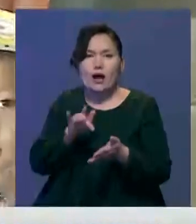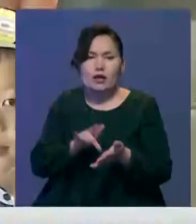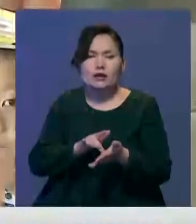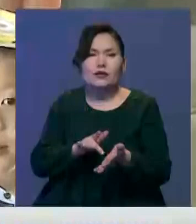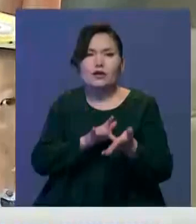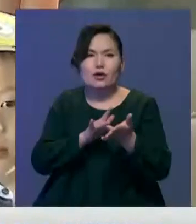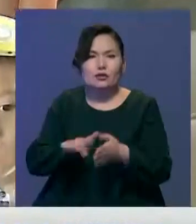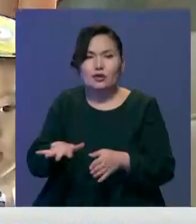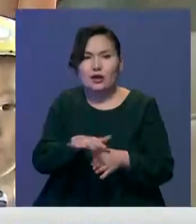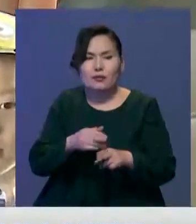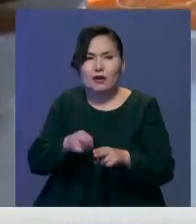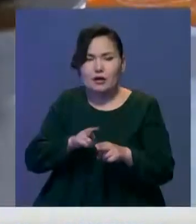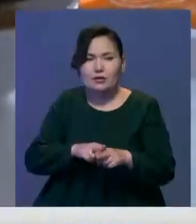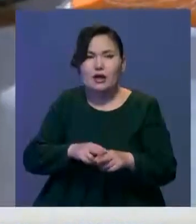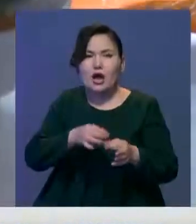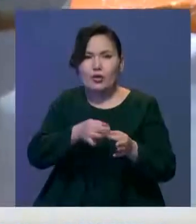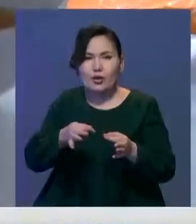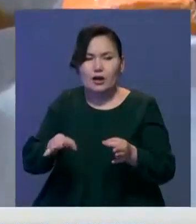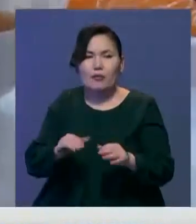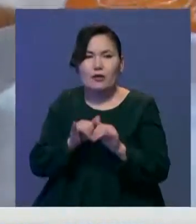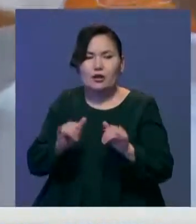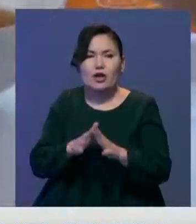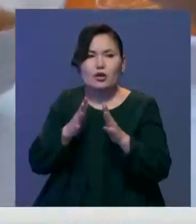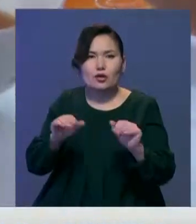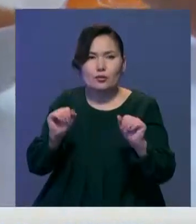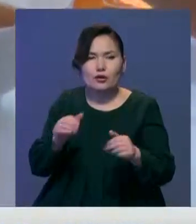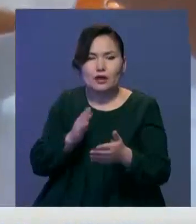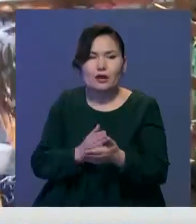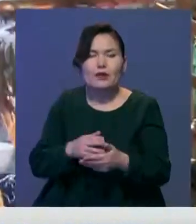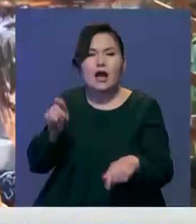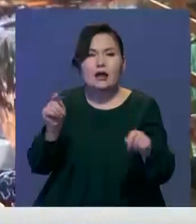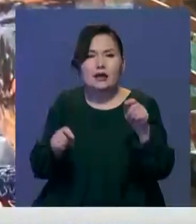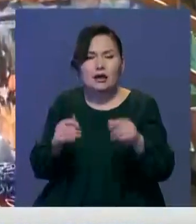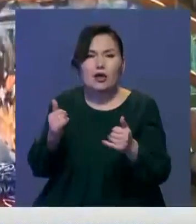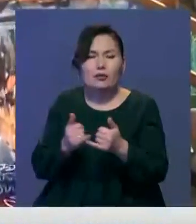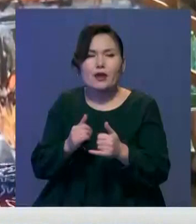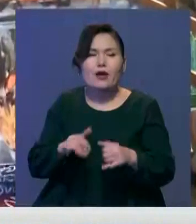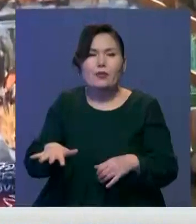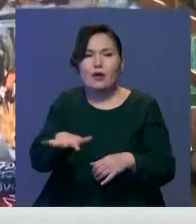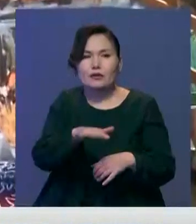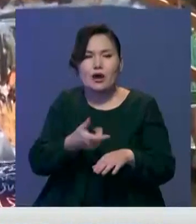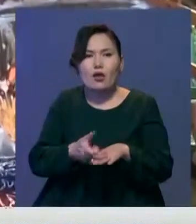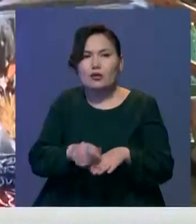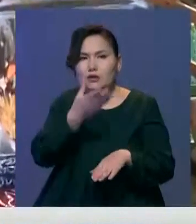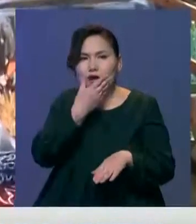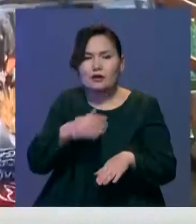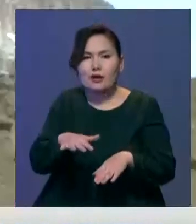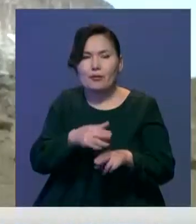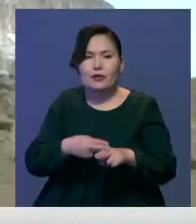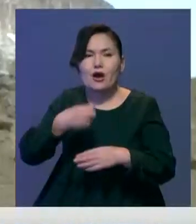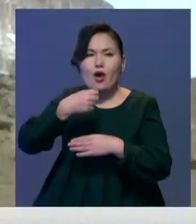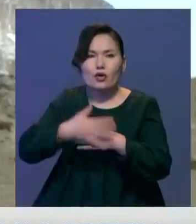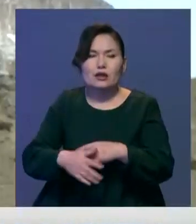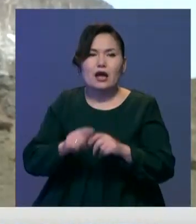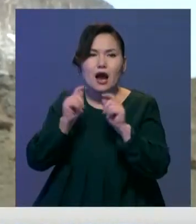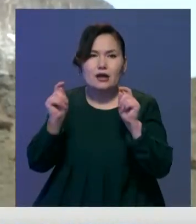ал аудандарда эко-этнотуризмді дамытуға мүмкіндік мол. Келген қонақтарға Маңғыстаудың кереметтерін көрсету үшін бірнеше орталық